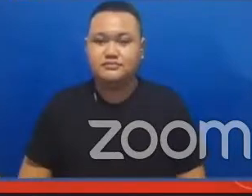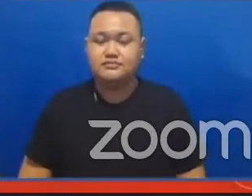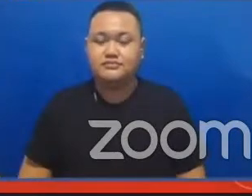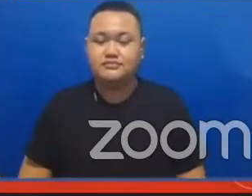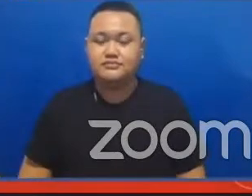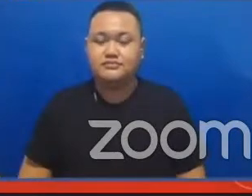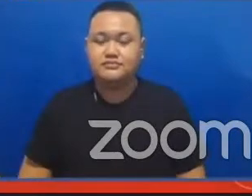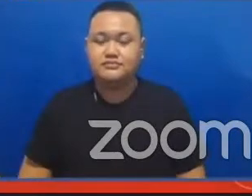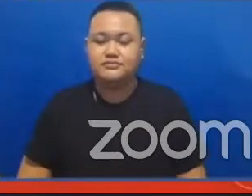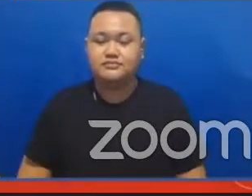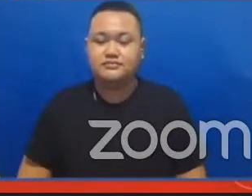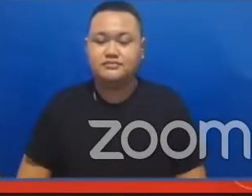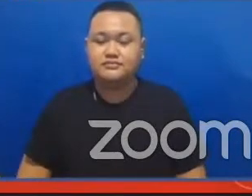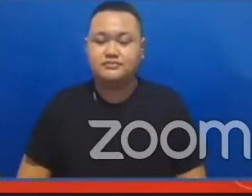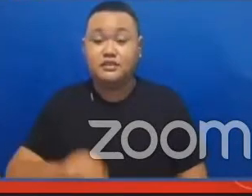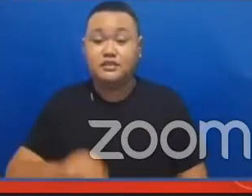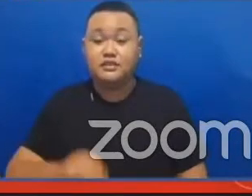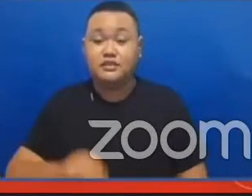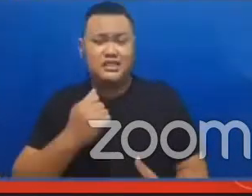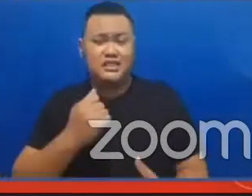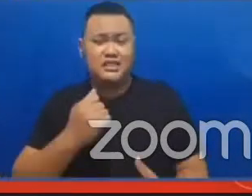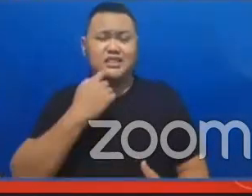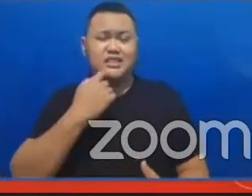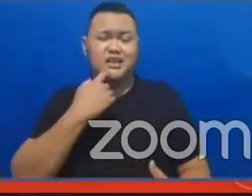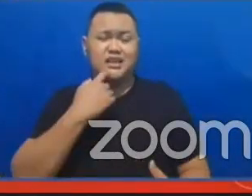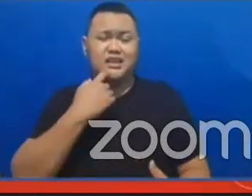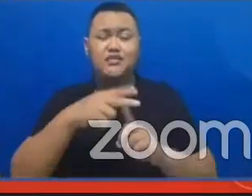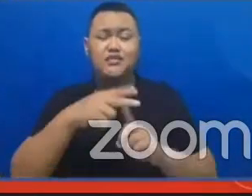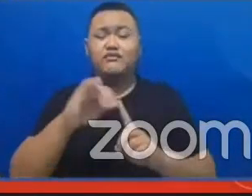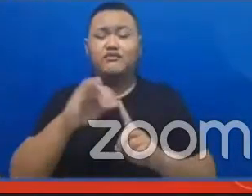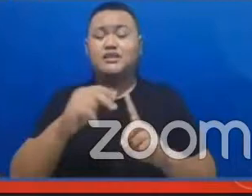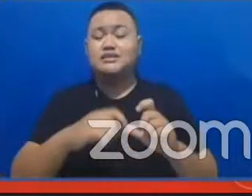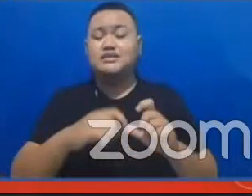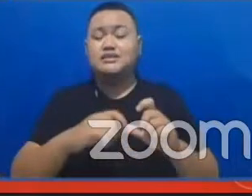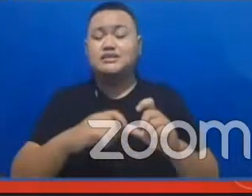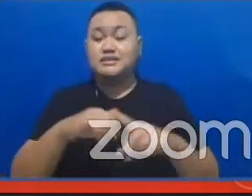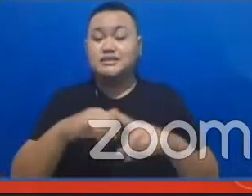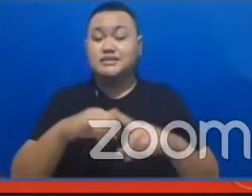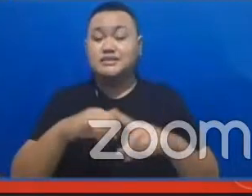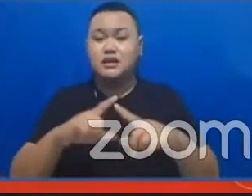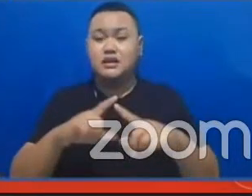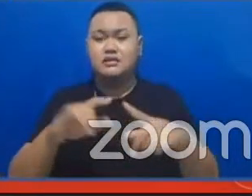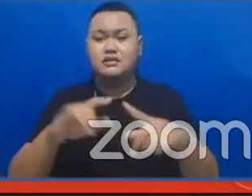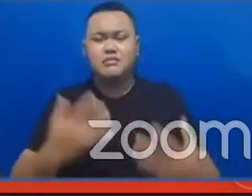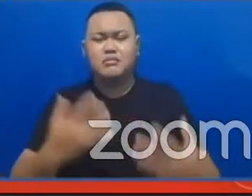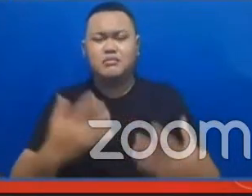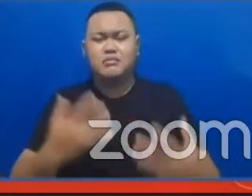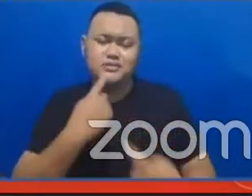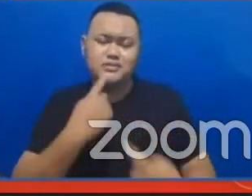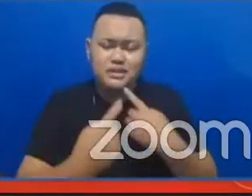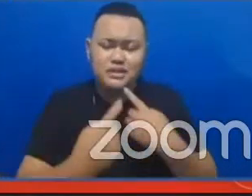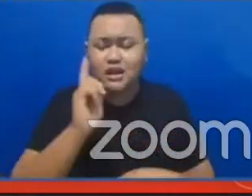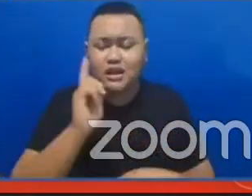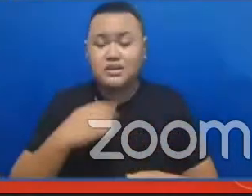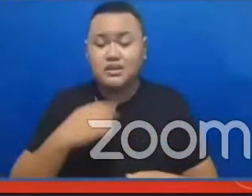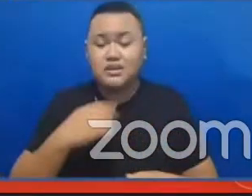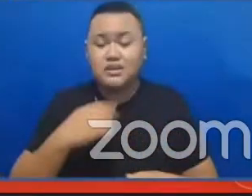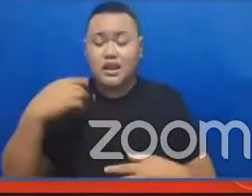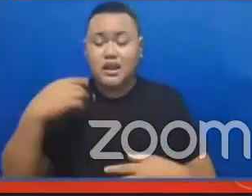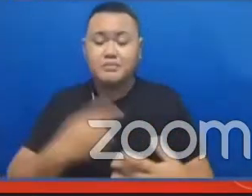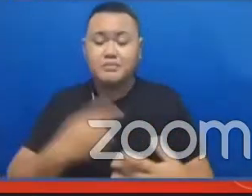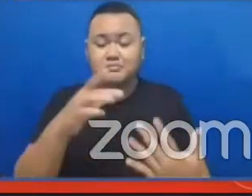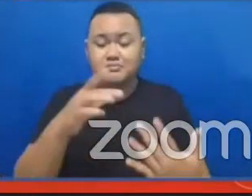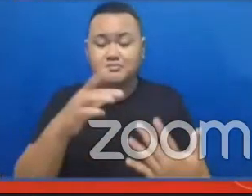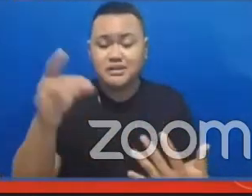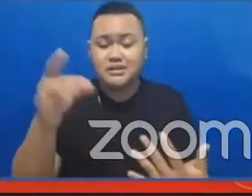kan. Kemudian kalau ditambah lagi berapa dan berapa. Ini memang kami di dalam melakukan seleksi penulis naskah itu juga